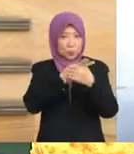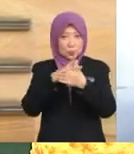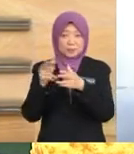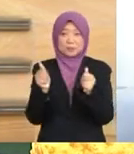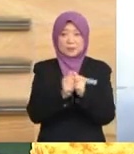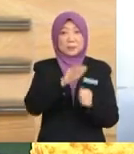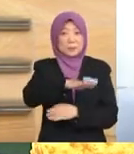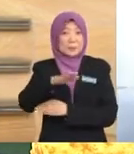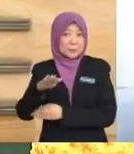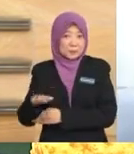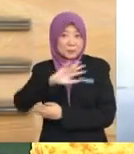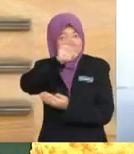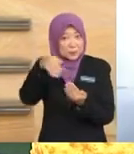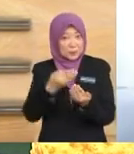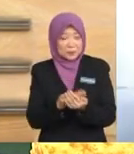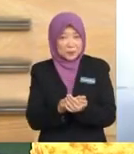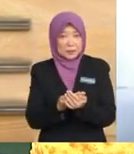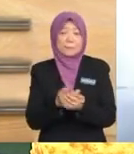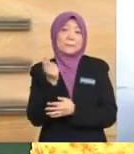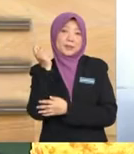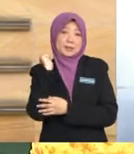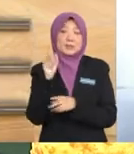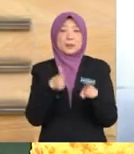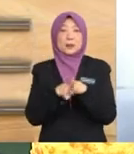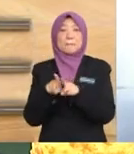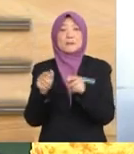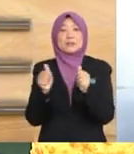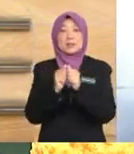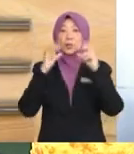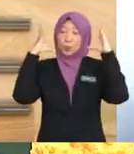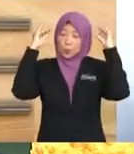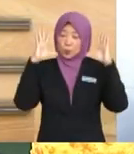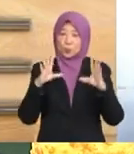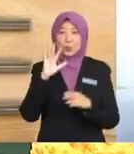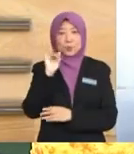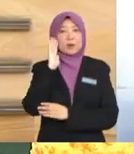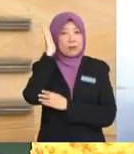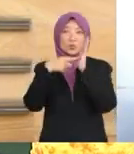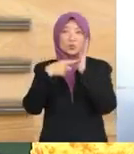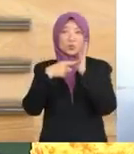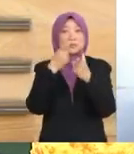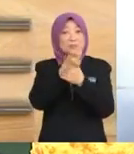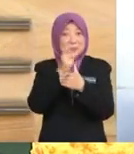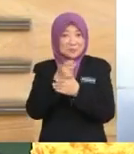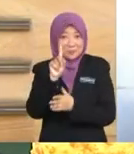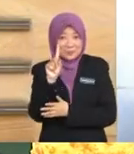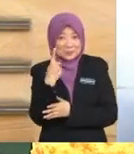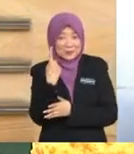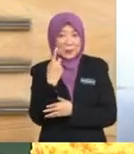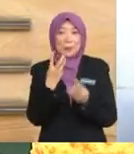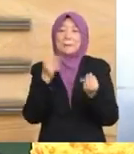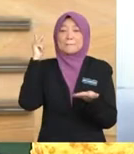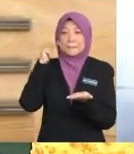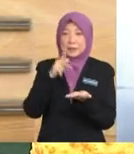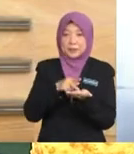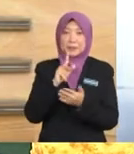adik-adik? Tadi kita dah bersama dengan guru penyampai yang turut serta dalam gimmick tadi, kan? Kita nak perkenalkan